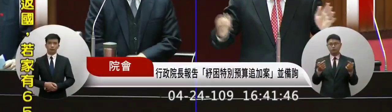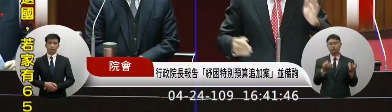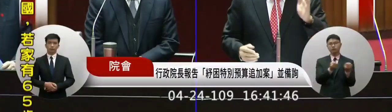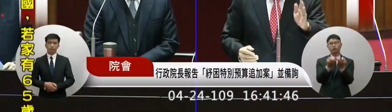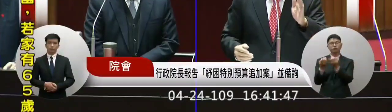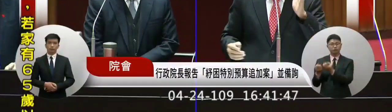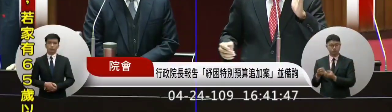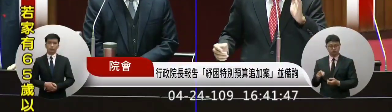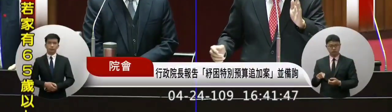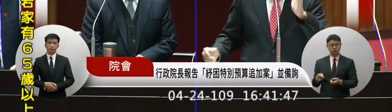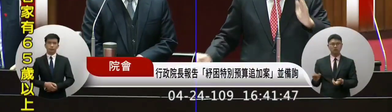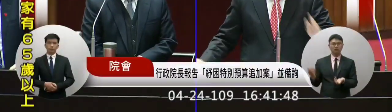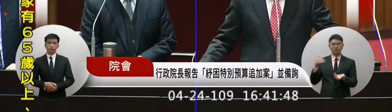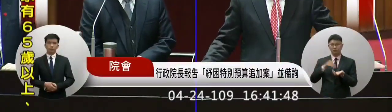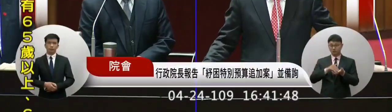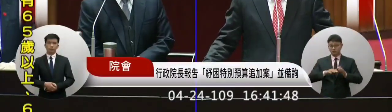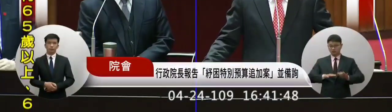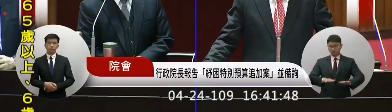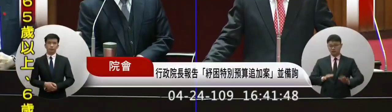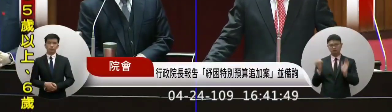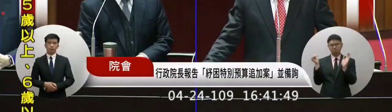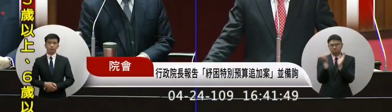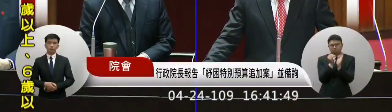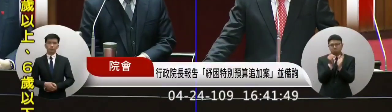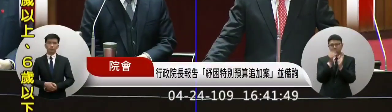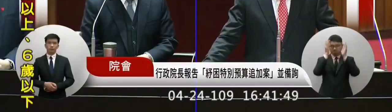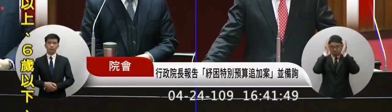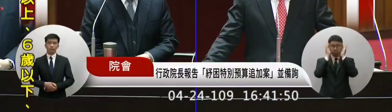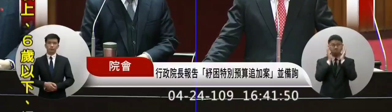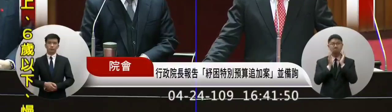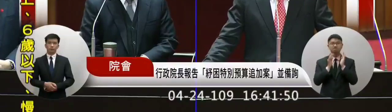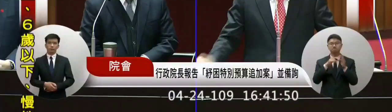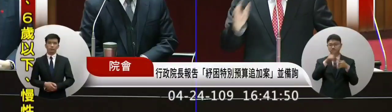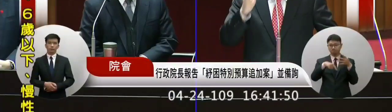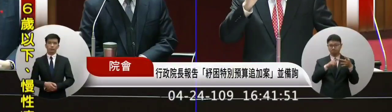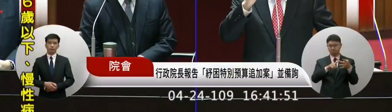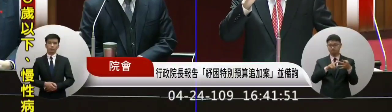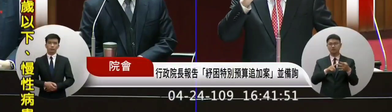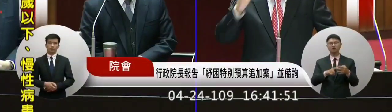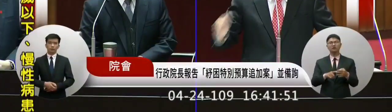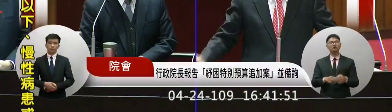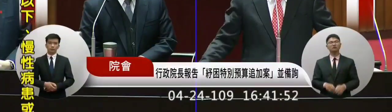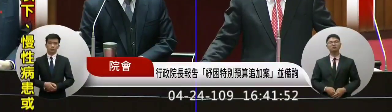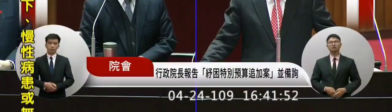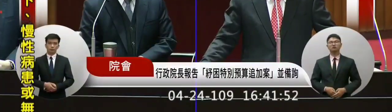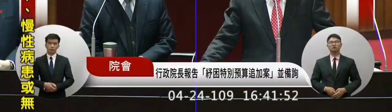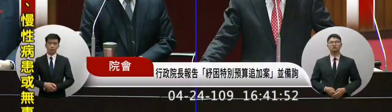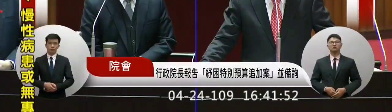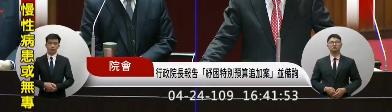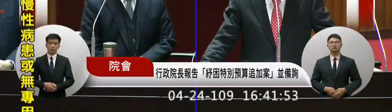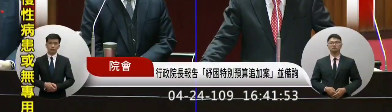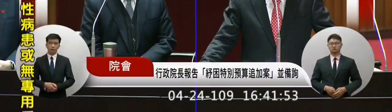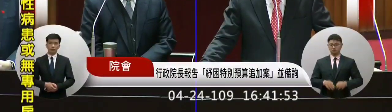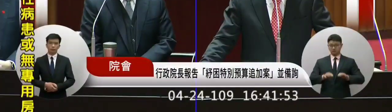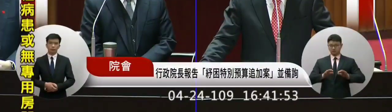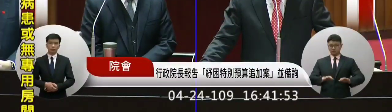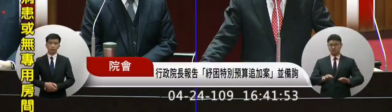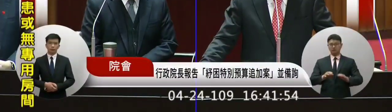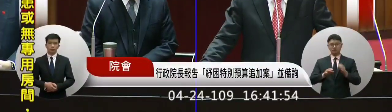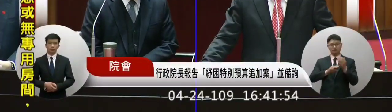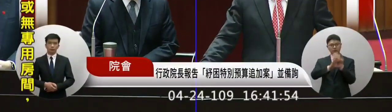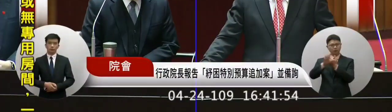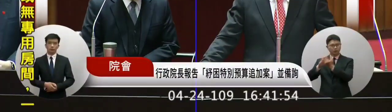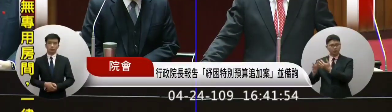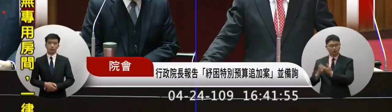出来，我们现在才逐步的要进入夏天。但是院长，我们现在看到一些国家，要请院长啊